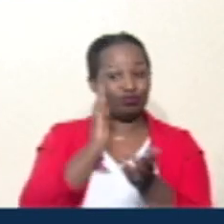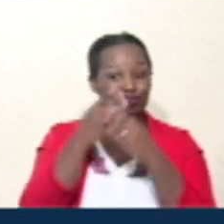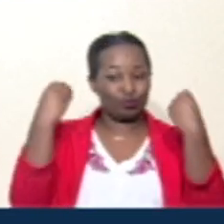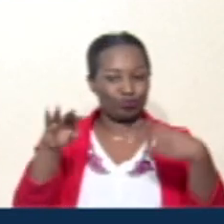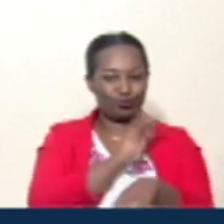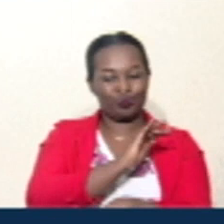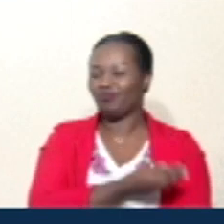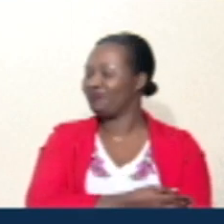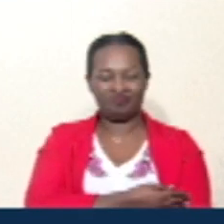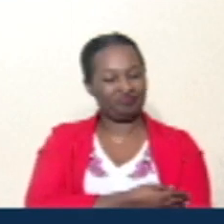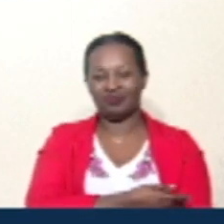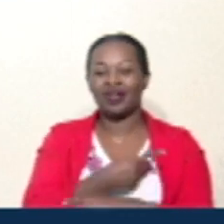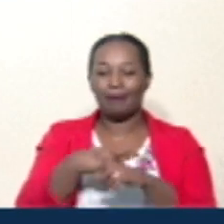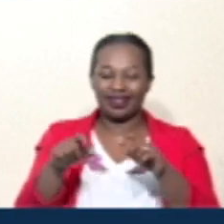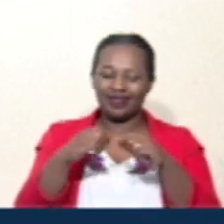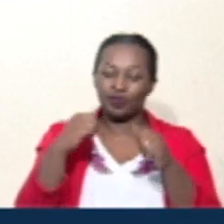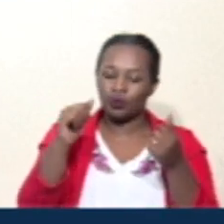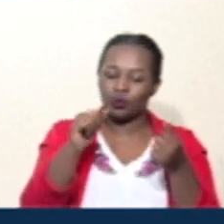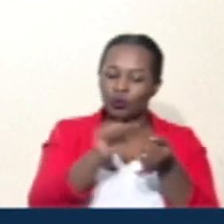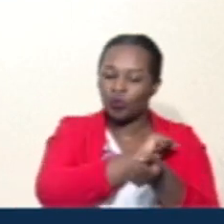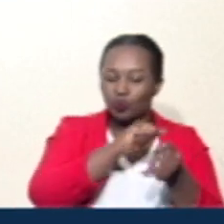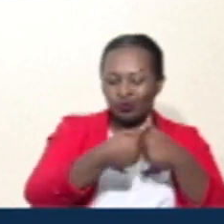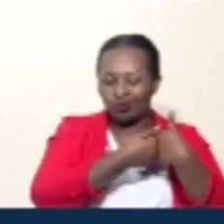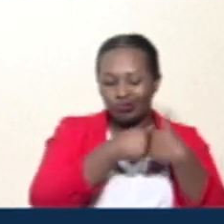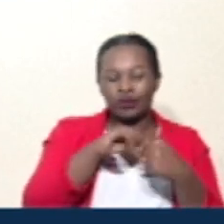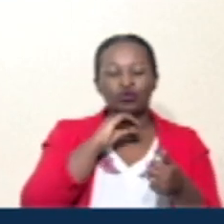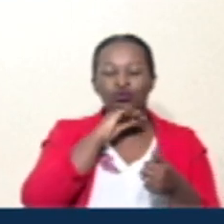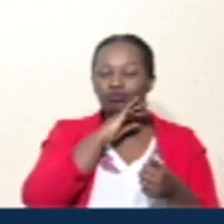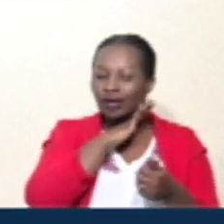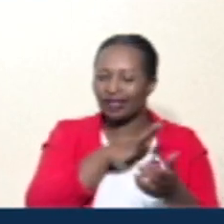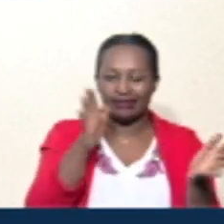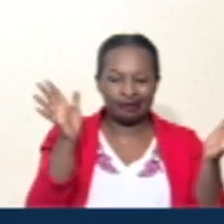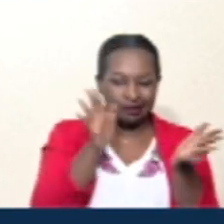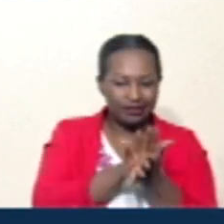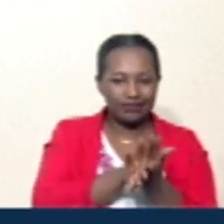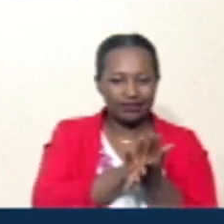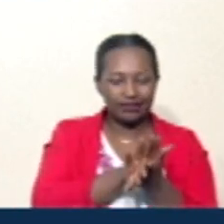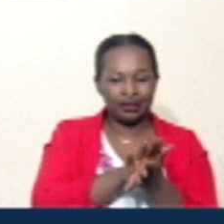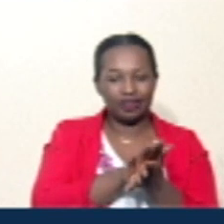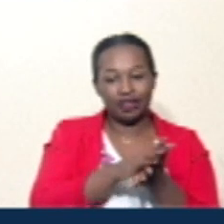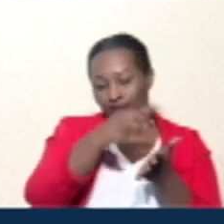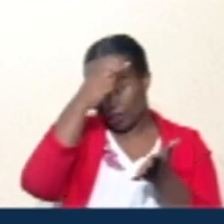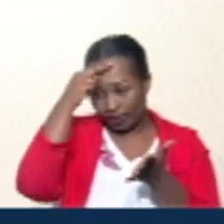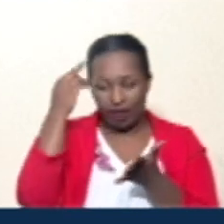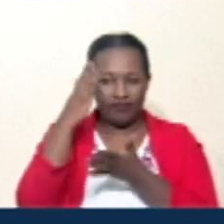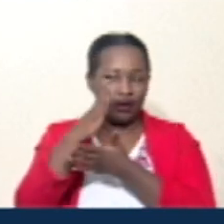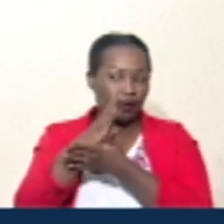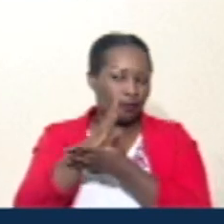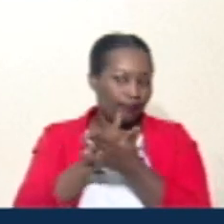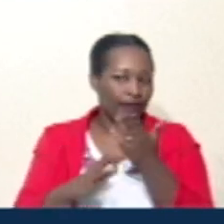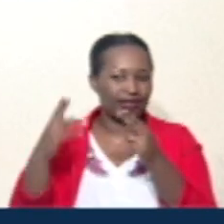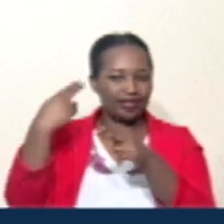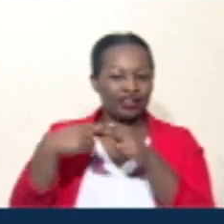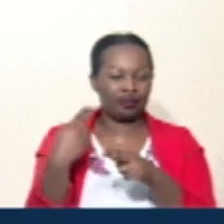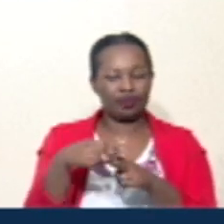mutere nubwo ngo ibiri kurwanya wa mwanda bikagenda bikamera nkaho bifatana kuko cya gice kitwa detergent